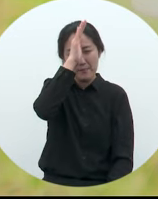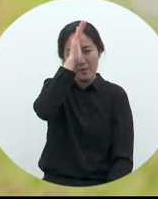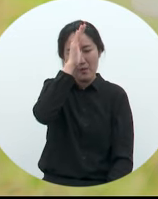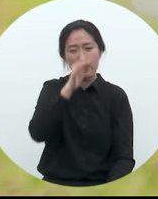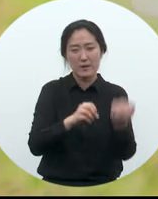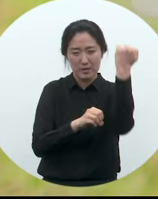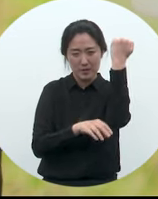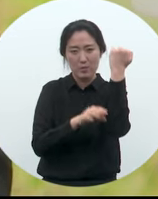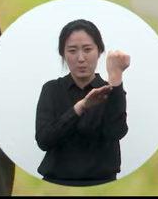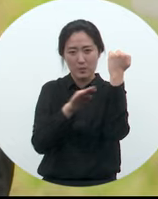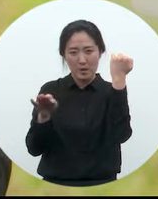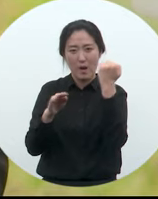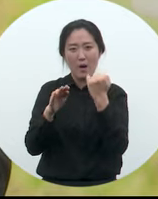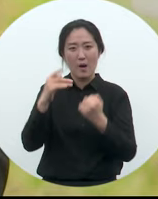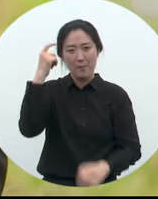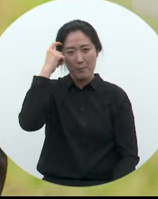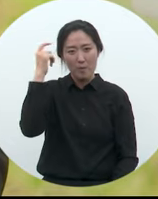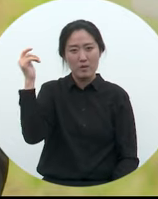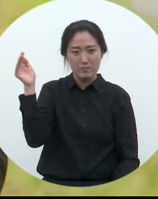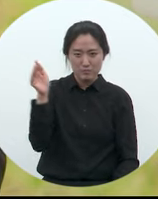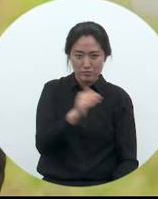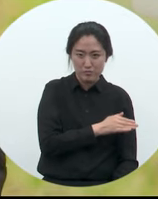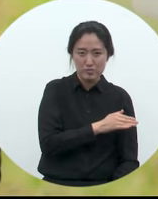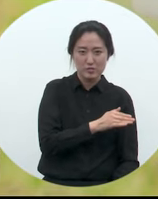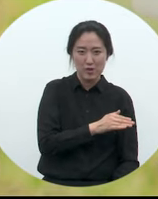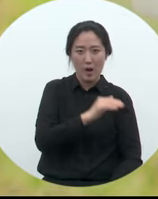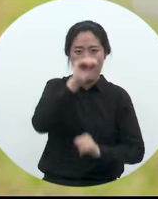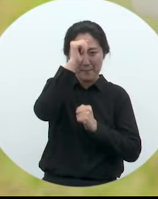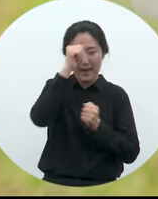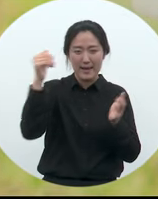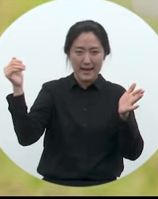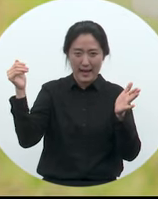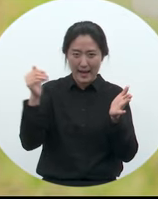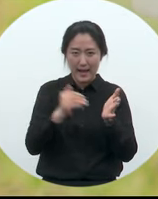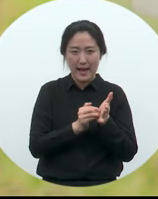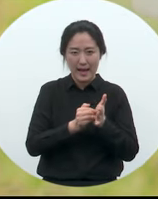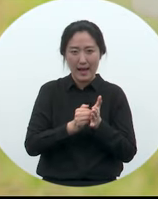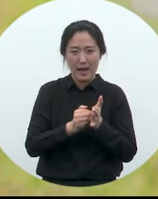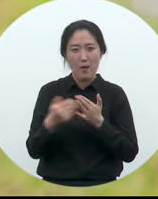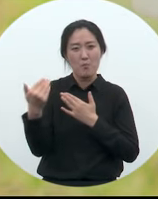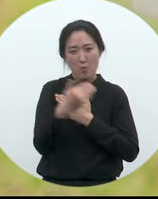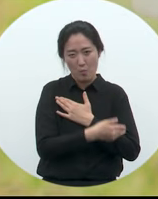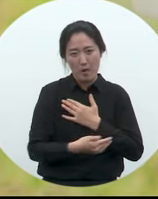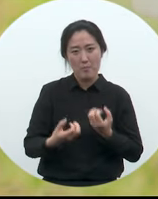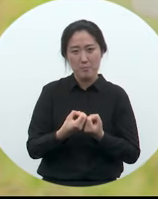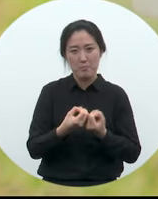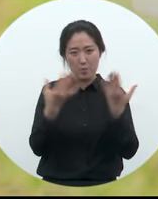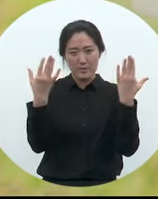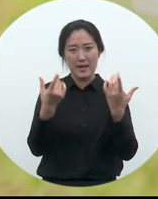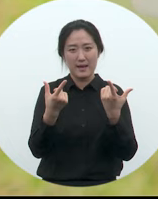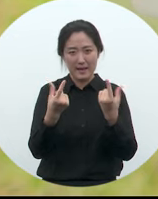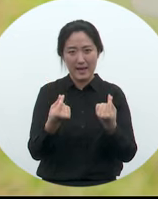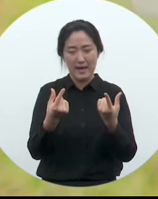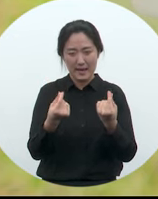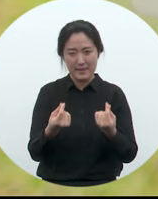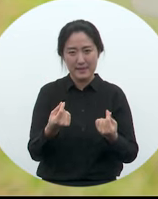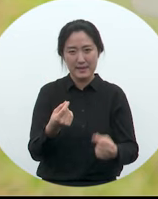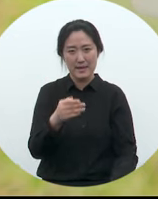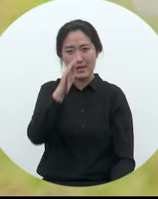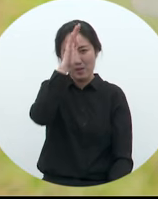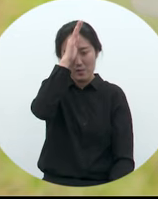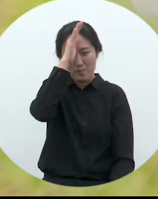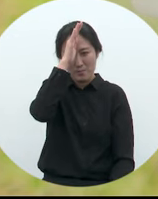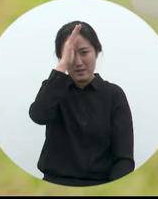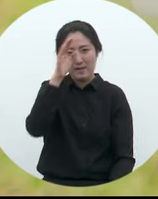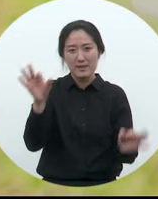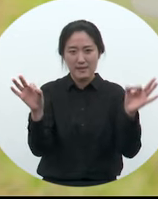근원이라고 얘기를 할 정도로 머리에서 발끝까지 염증은 우리 몸에 폭탄 같은 존재입니다. 이런 염증을